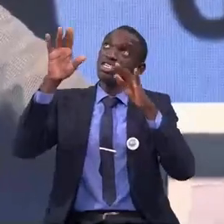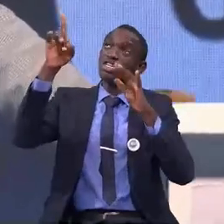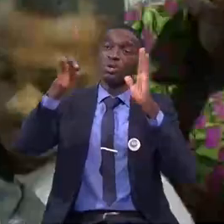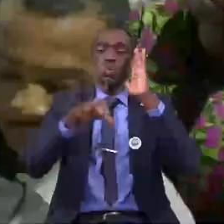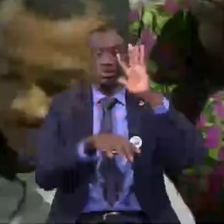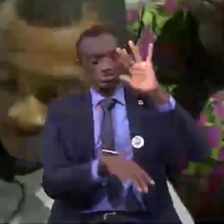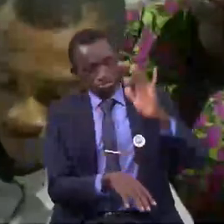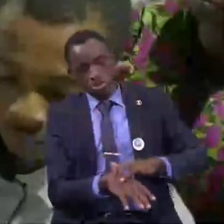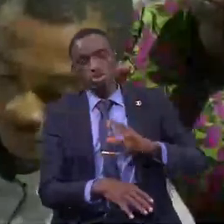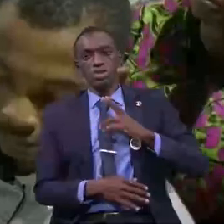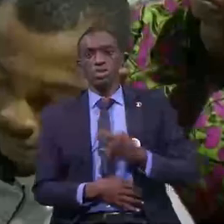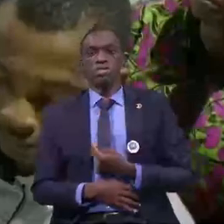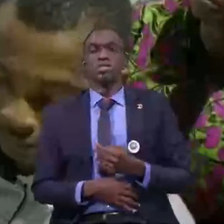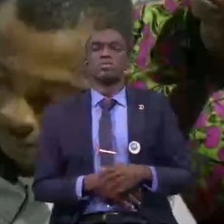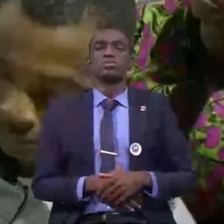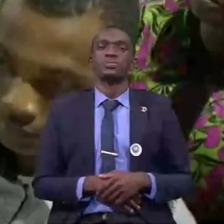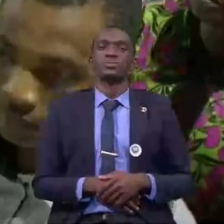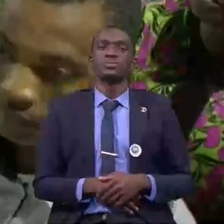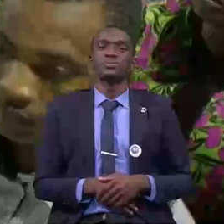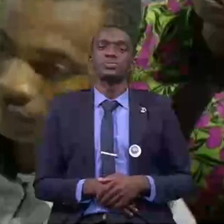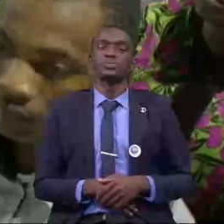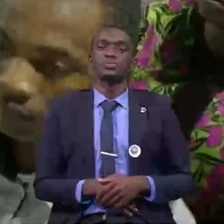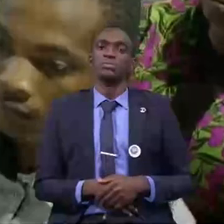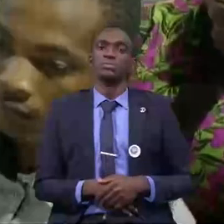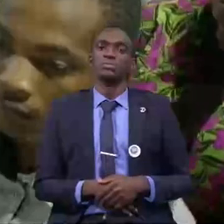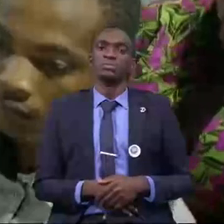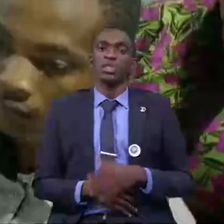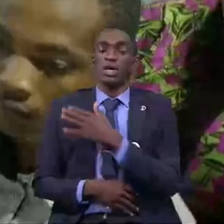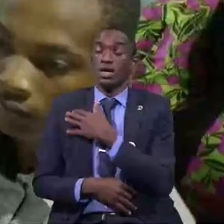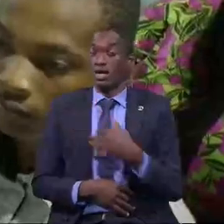Que le feu céleste, le feu d'en haut vienne sur nous.